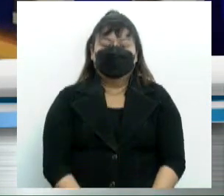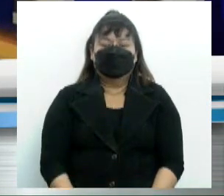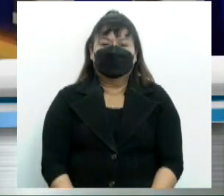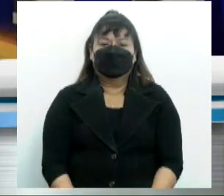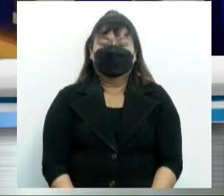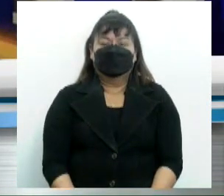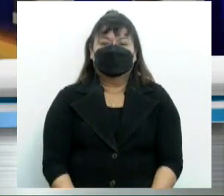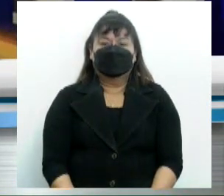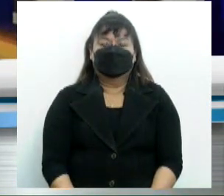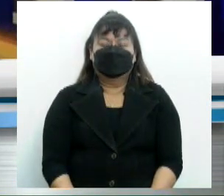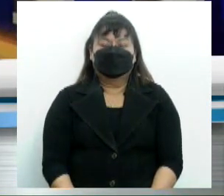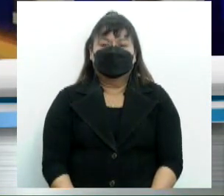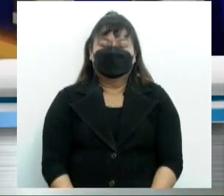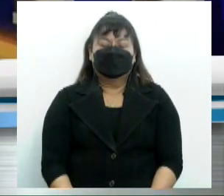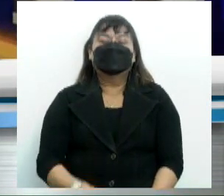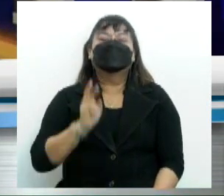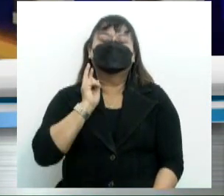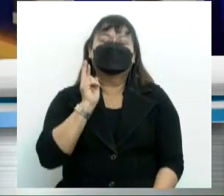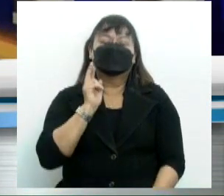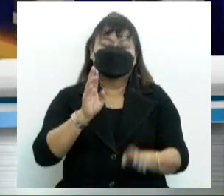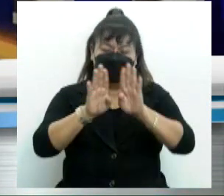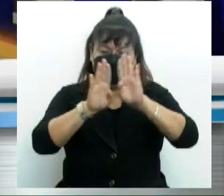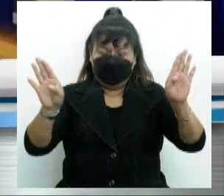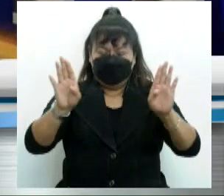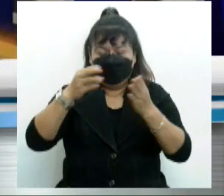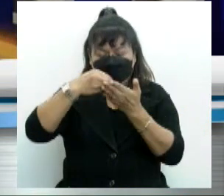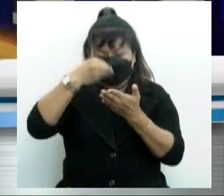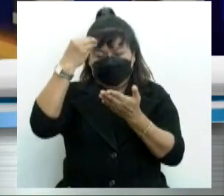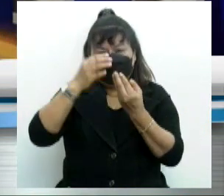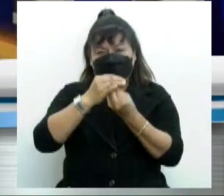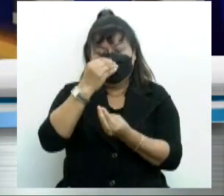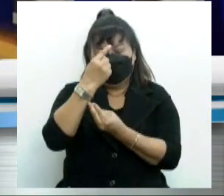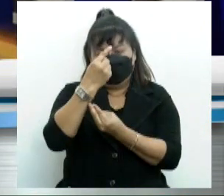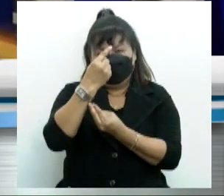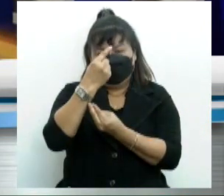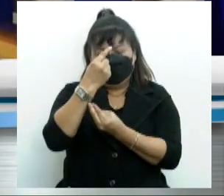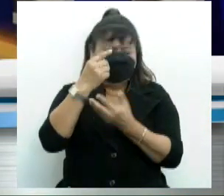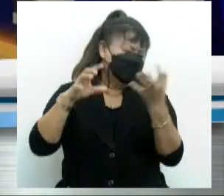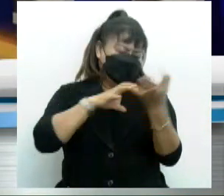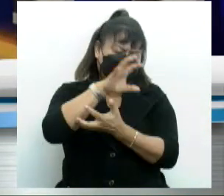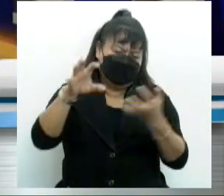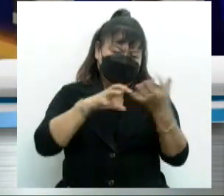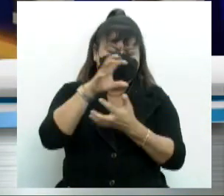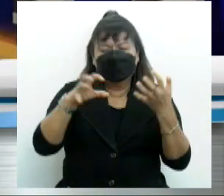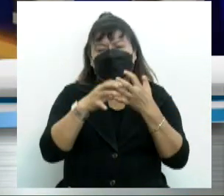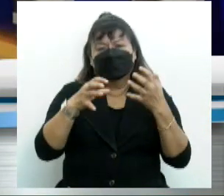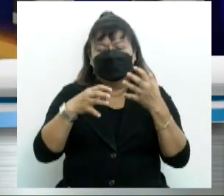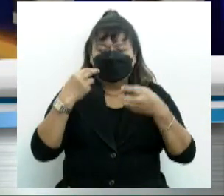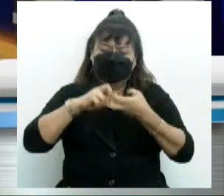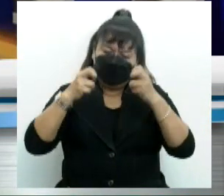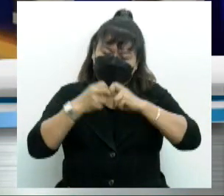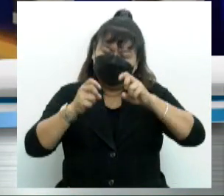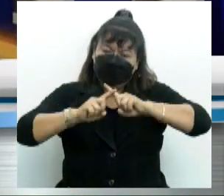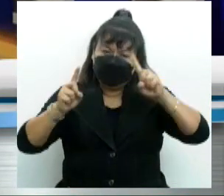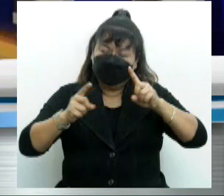ว่าจากที่เราเปิดเทอมมาสัปดาห์แรกมีความวุ่นวายเกิดปัญหามากมายก่าย